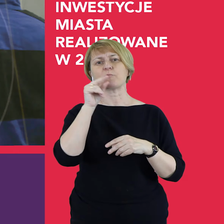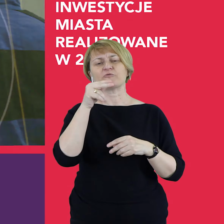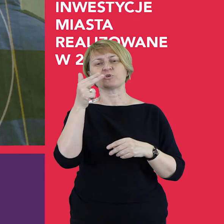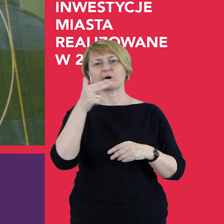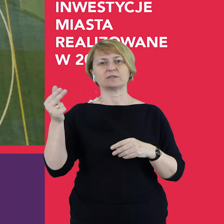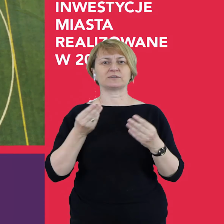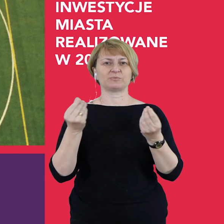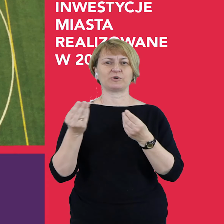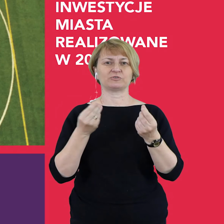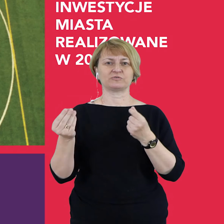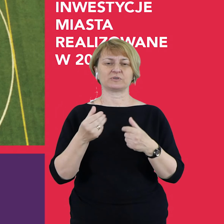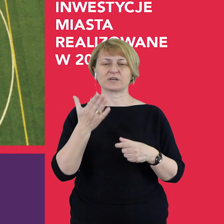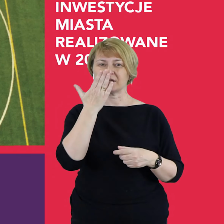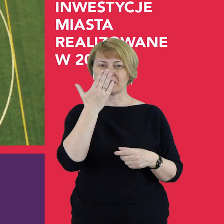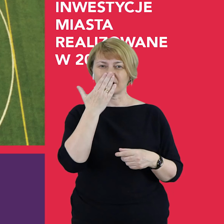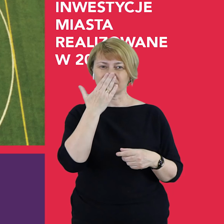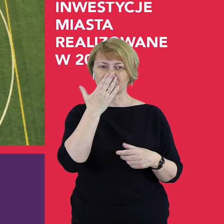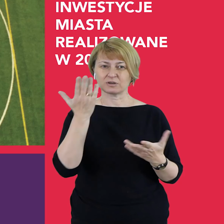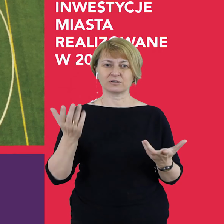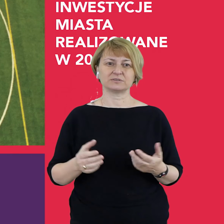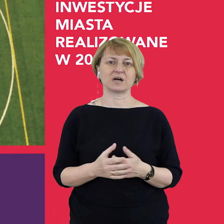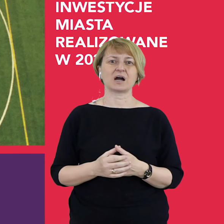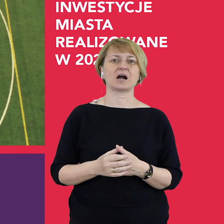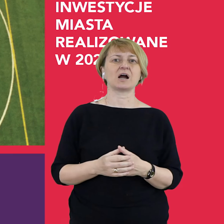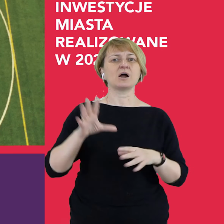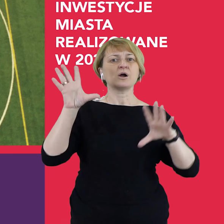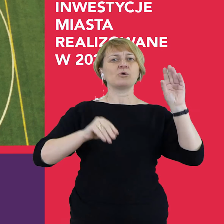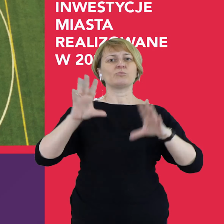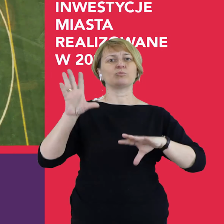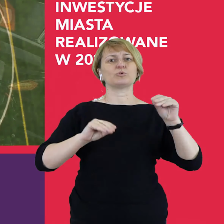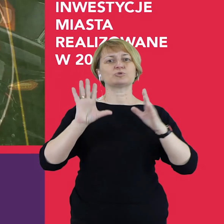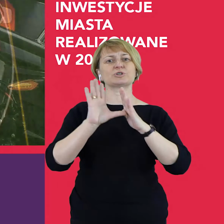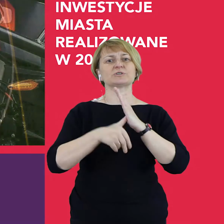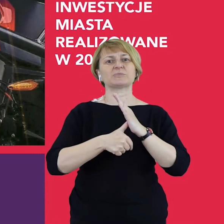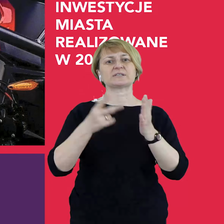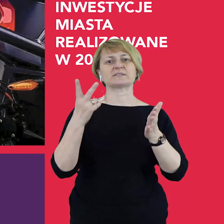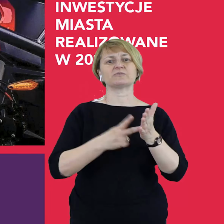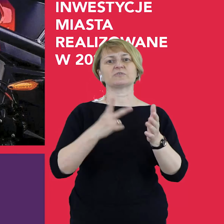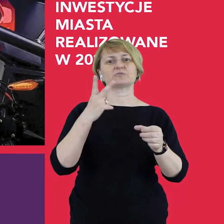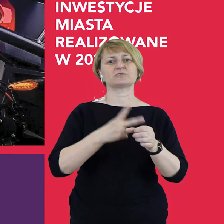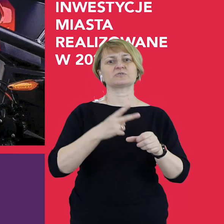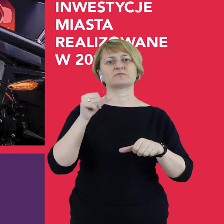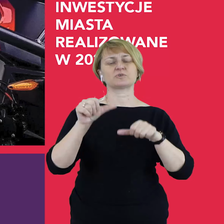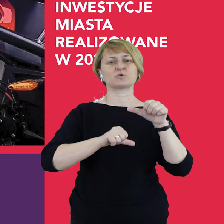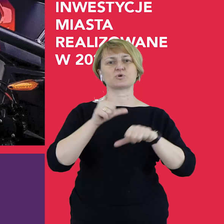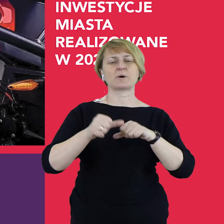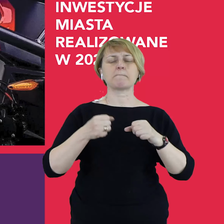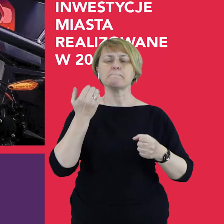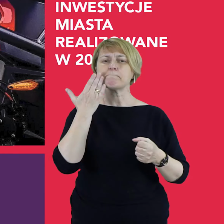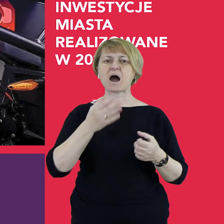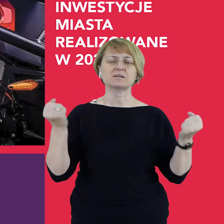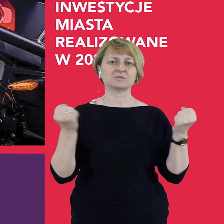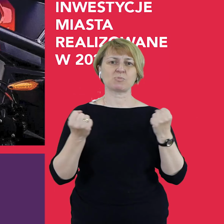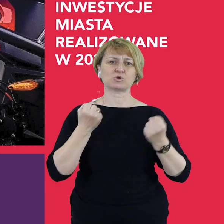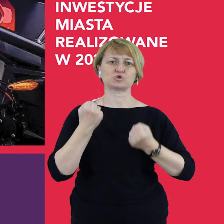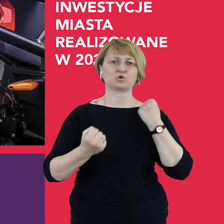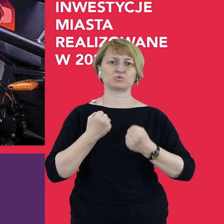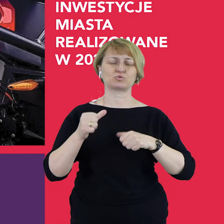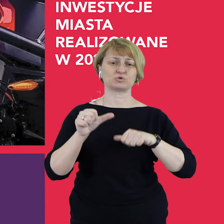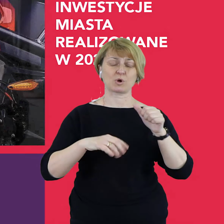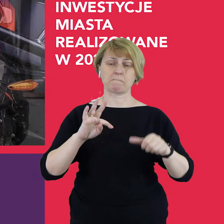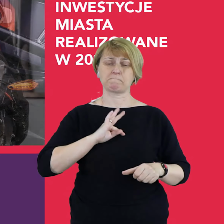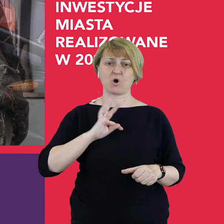przedstawi to, jaką kondycję miał budżet miasta w 2020. Jeszcze raz podkreślę, najtrudniejszym